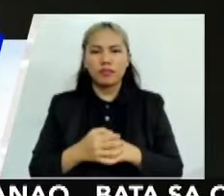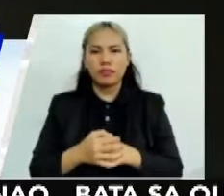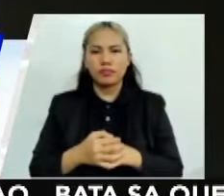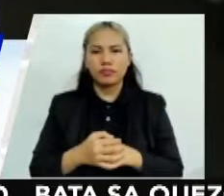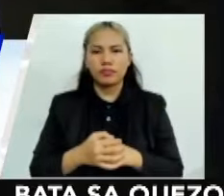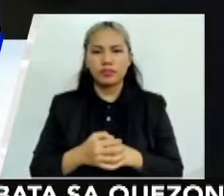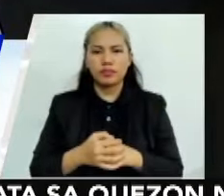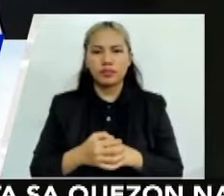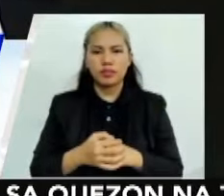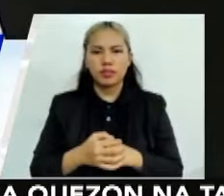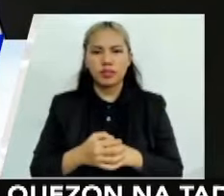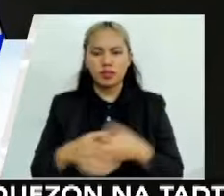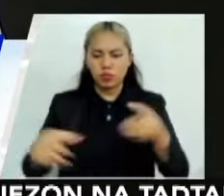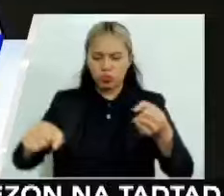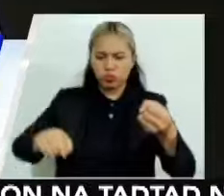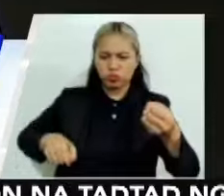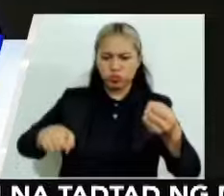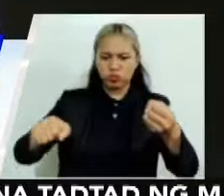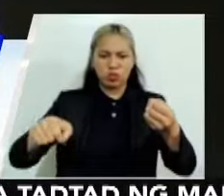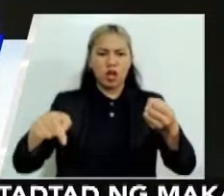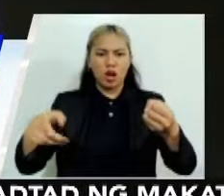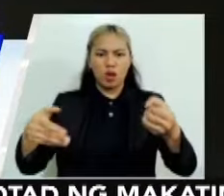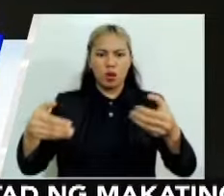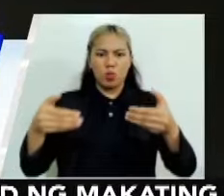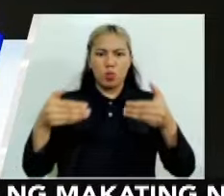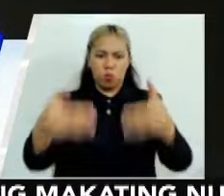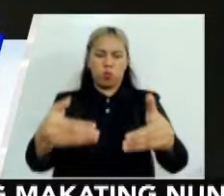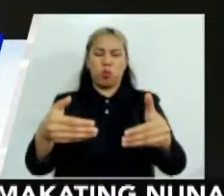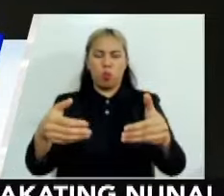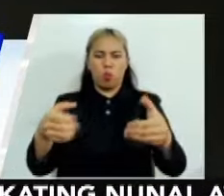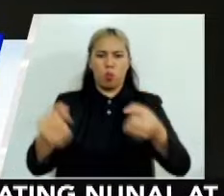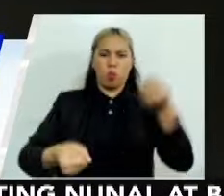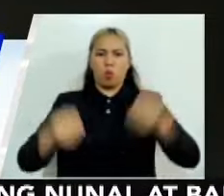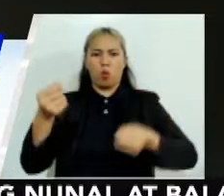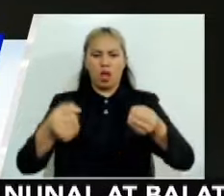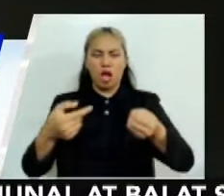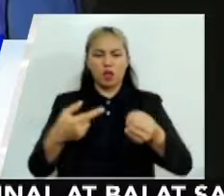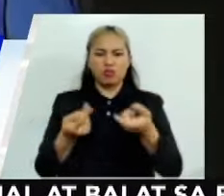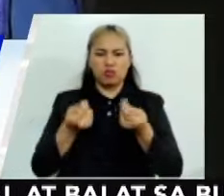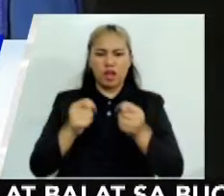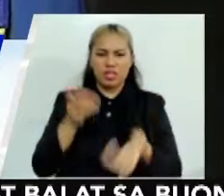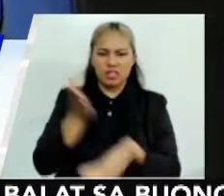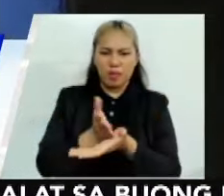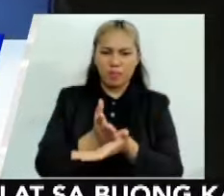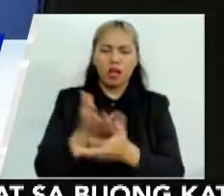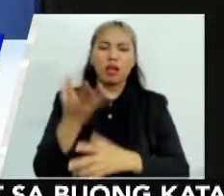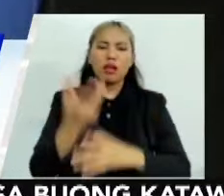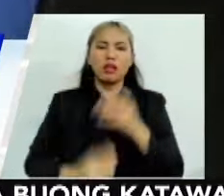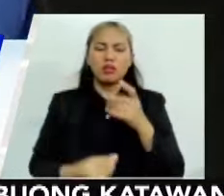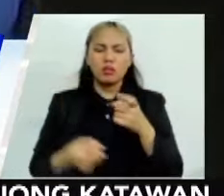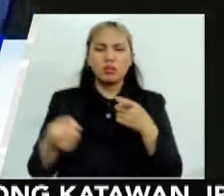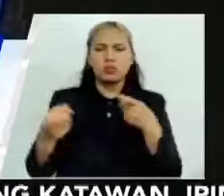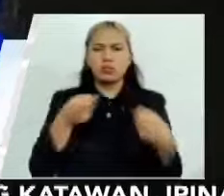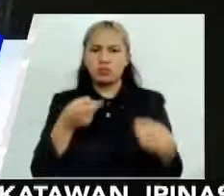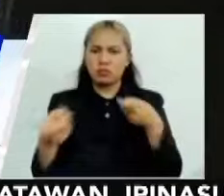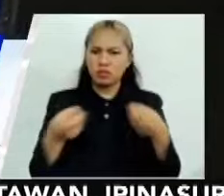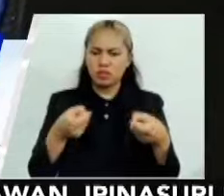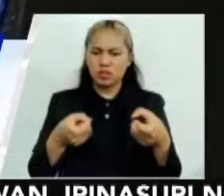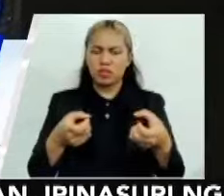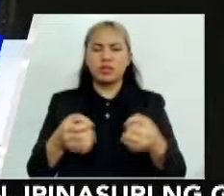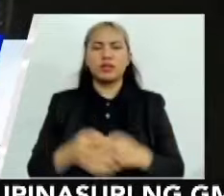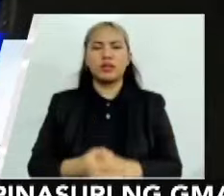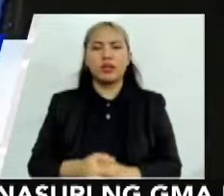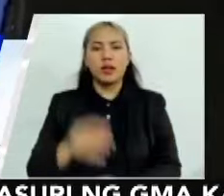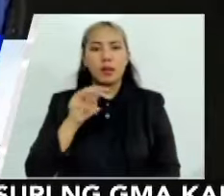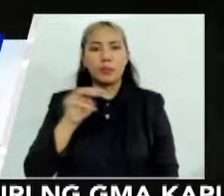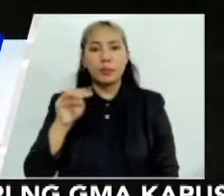nag-dire-diretso yung truck. Tapos nung pinipreno ko na, ayaw na niyang mapreno. Ayon sa rumisponding MMDA, hindi